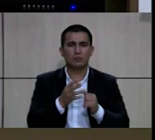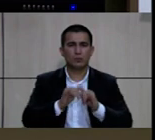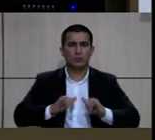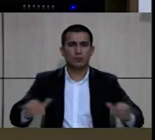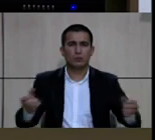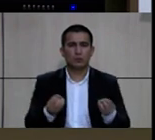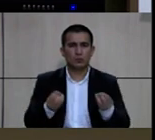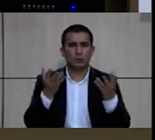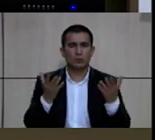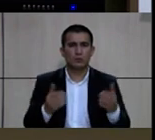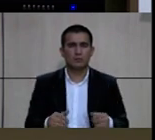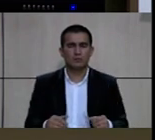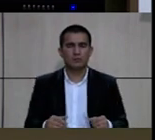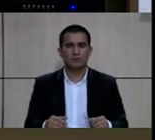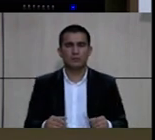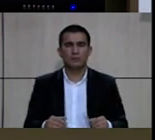Barakalla.